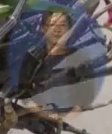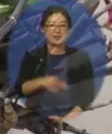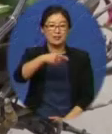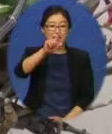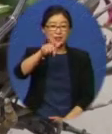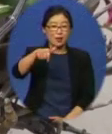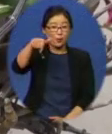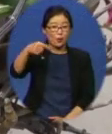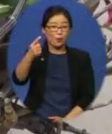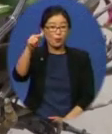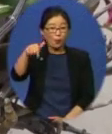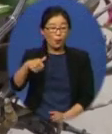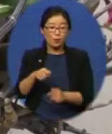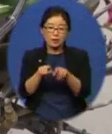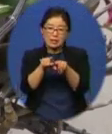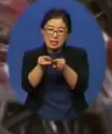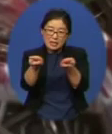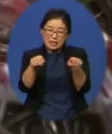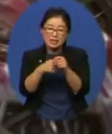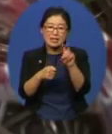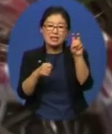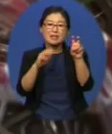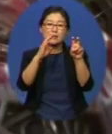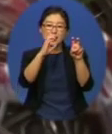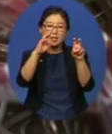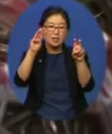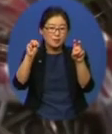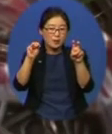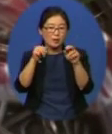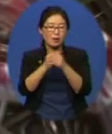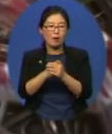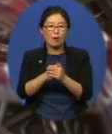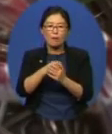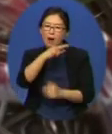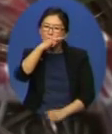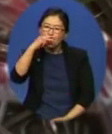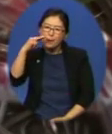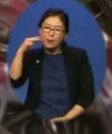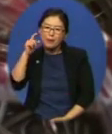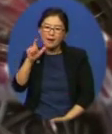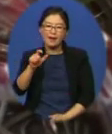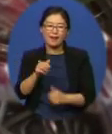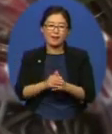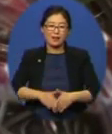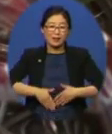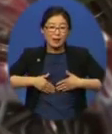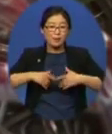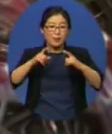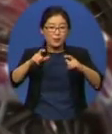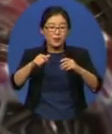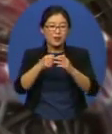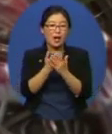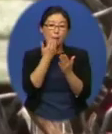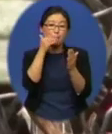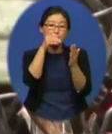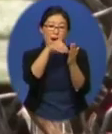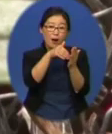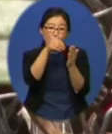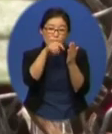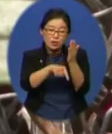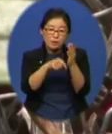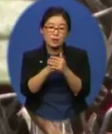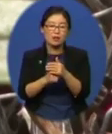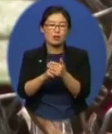꽃은 20cm 정도 자라며 꽃은 향기가 진하고 남쪽 지방의 그늘진 바위나 죽은 나무